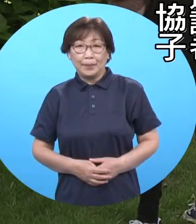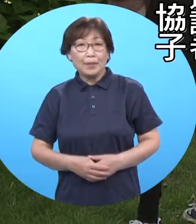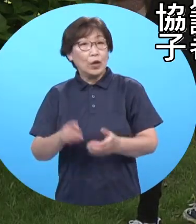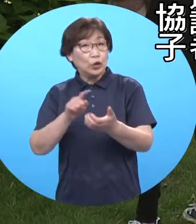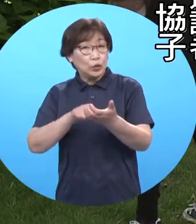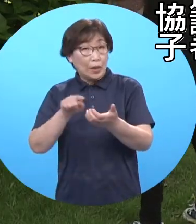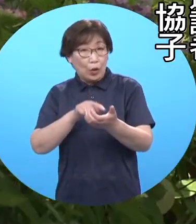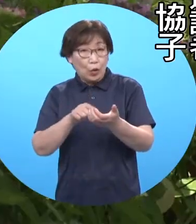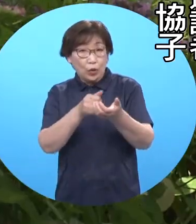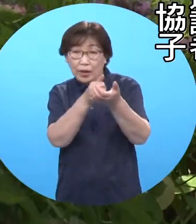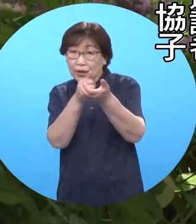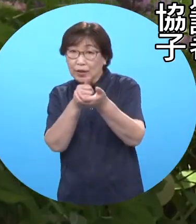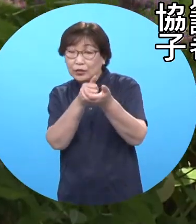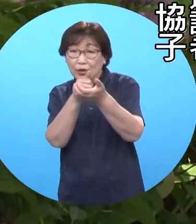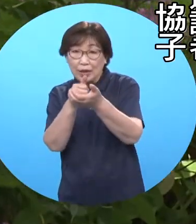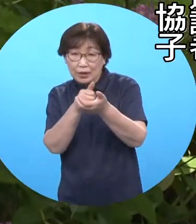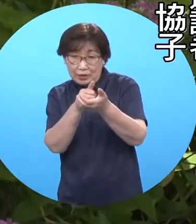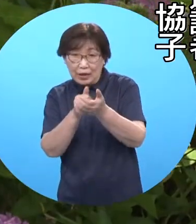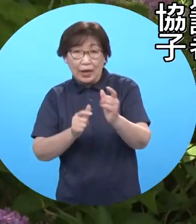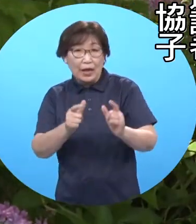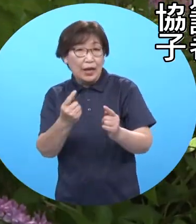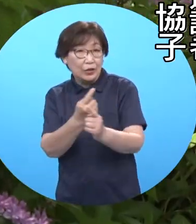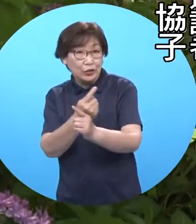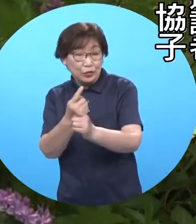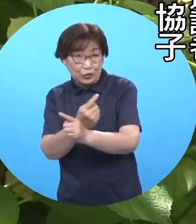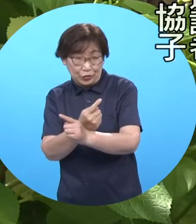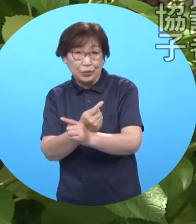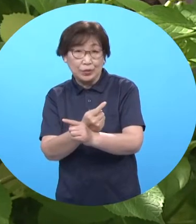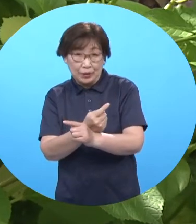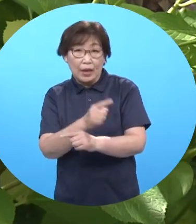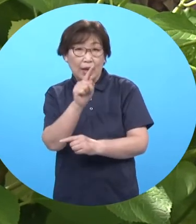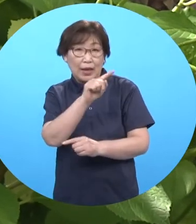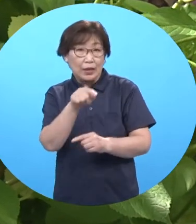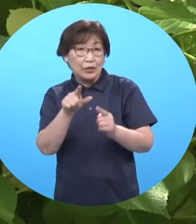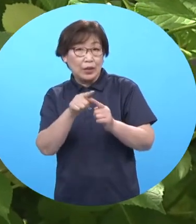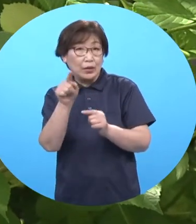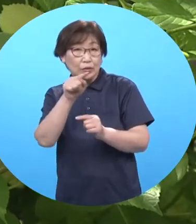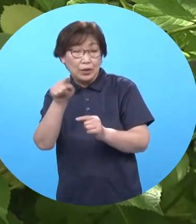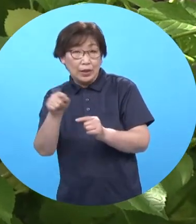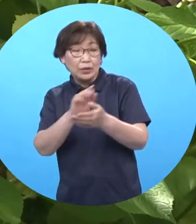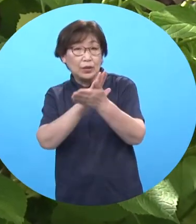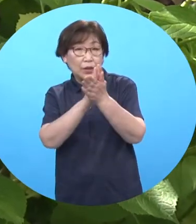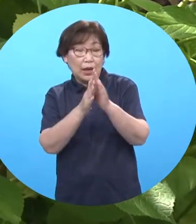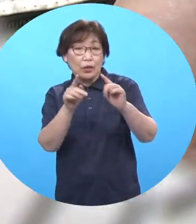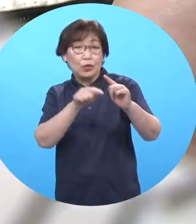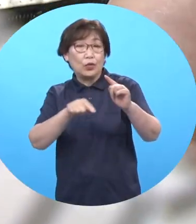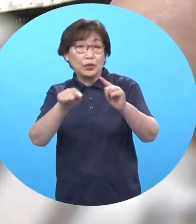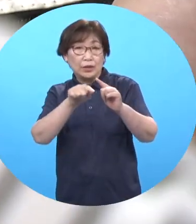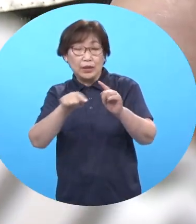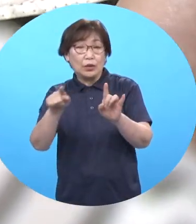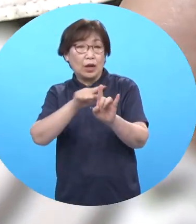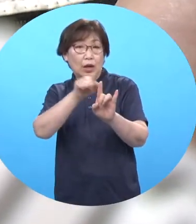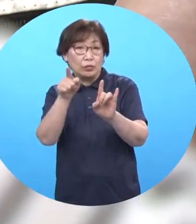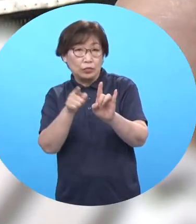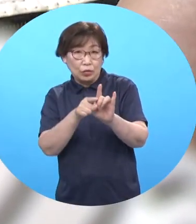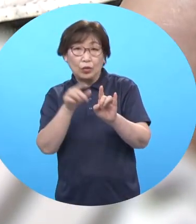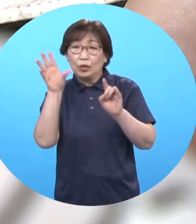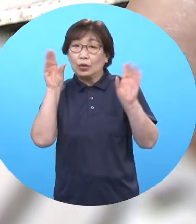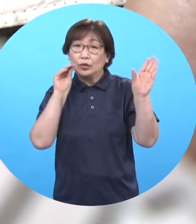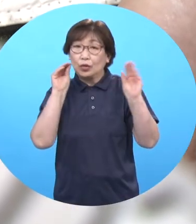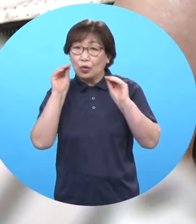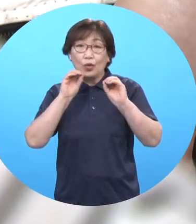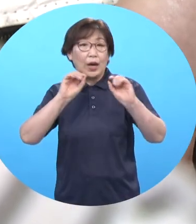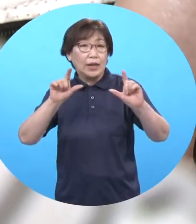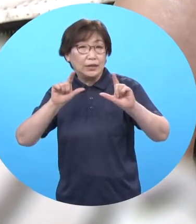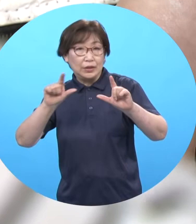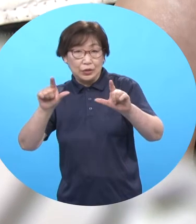スマホで撮影し編集する、 SNS の県公式アカウントで情報発信する方法を学ぶハッシュタグ